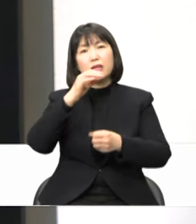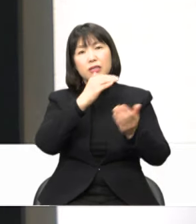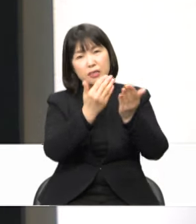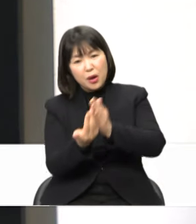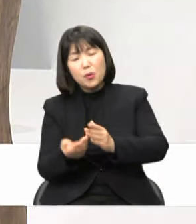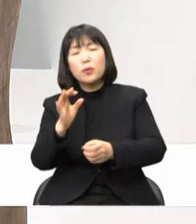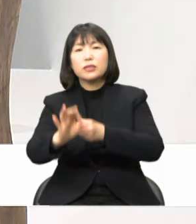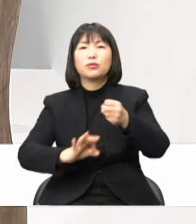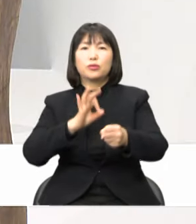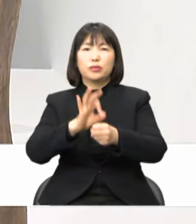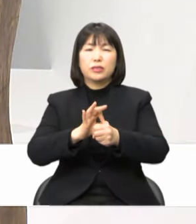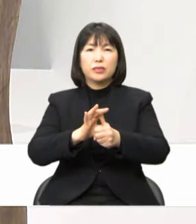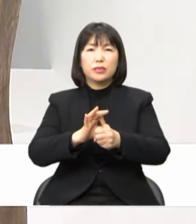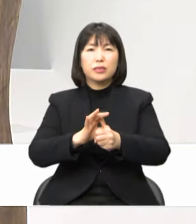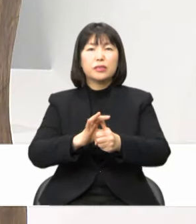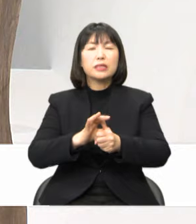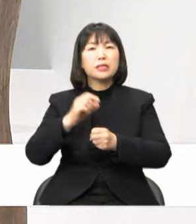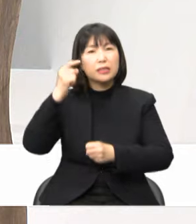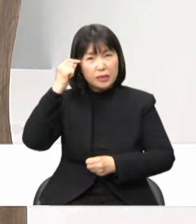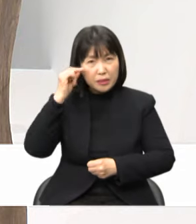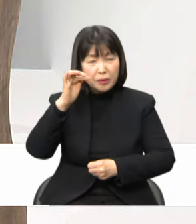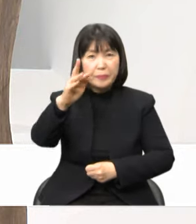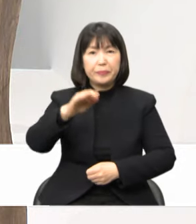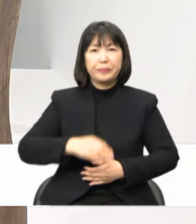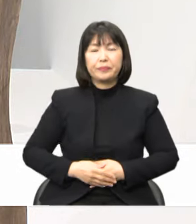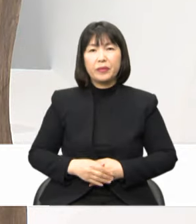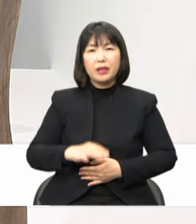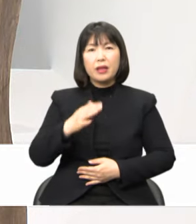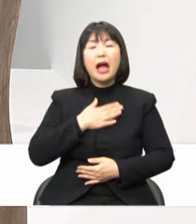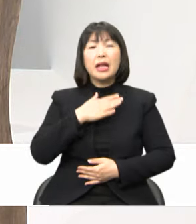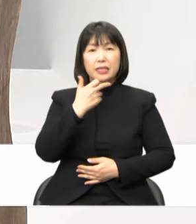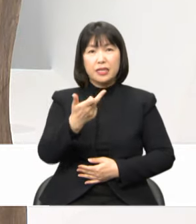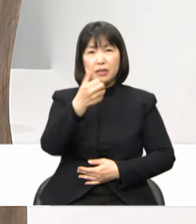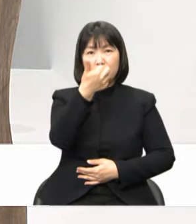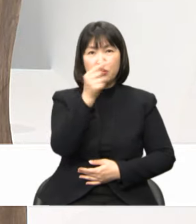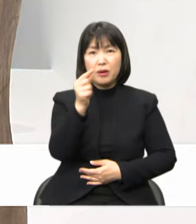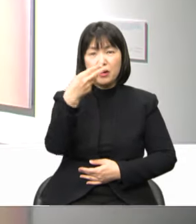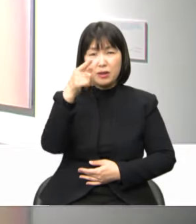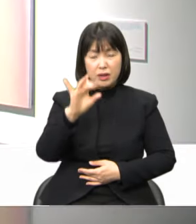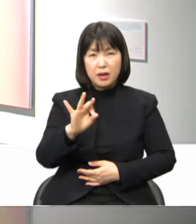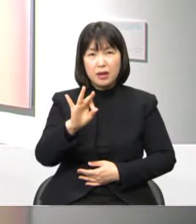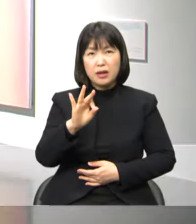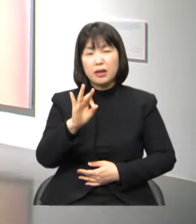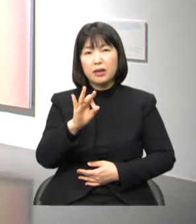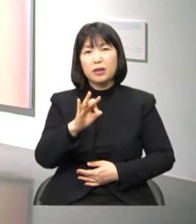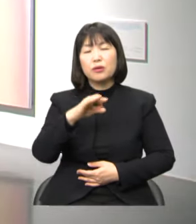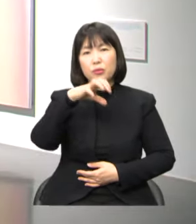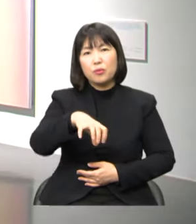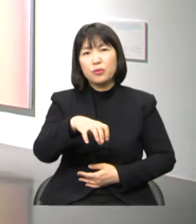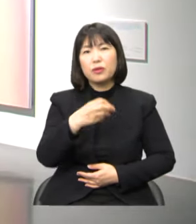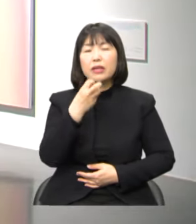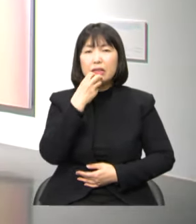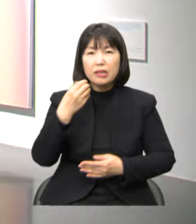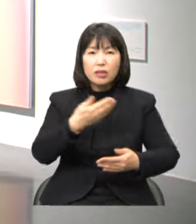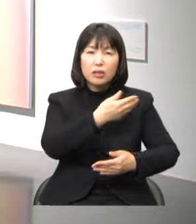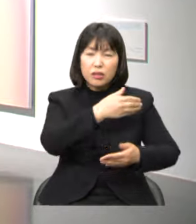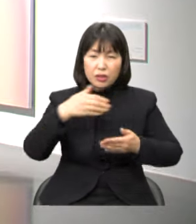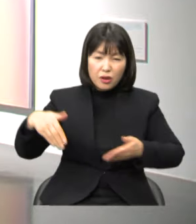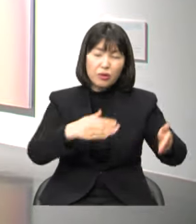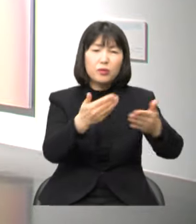전시는 7월 14일까지 안산 화랑유원지에 위치한 경기도 미술관에서 계속됩니다